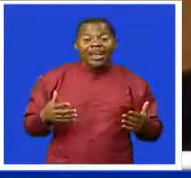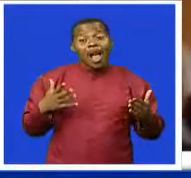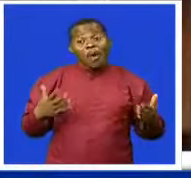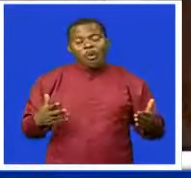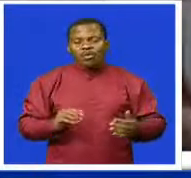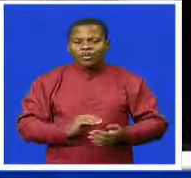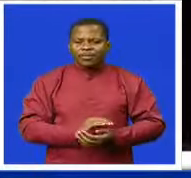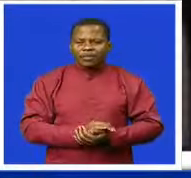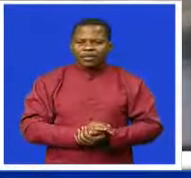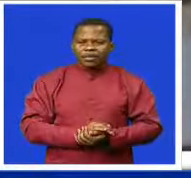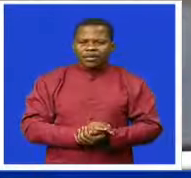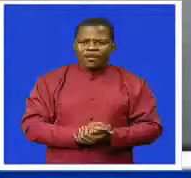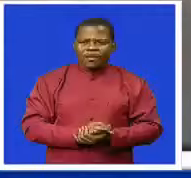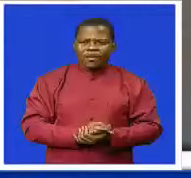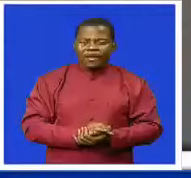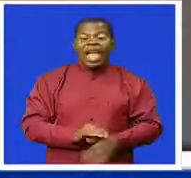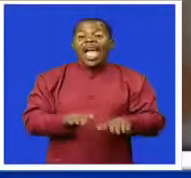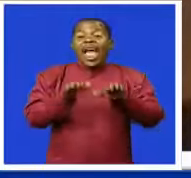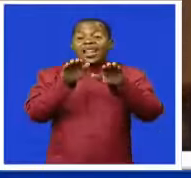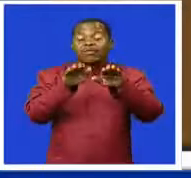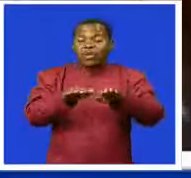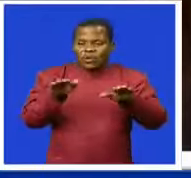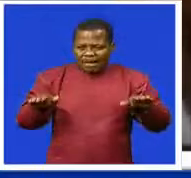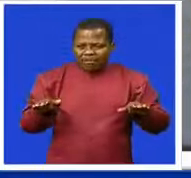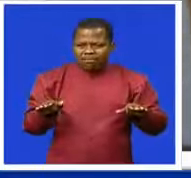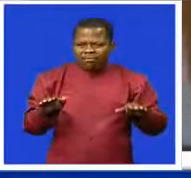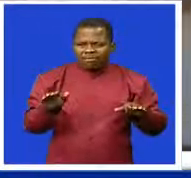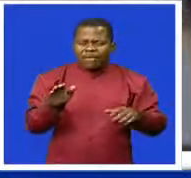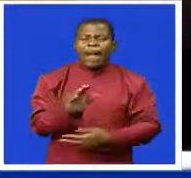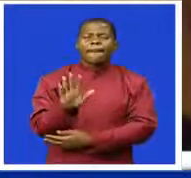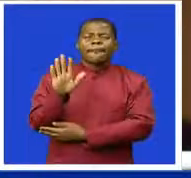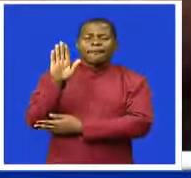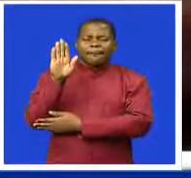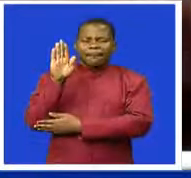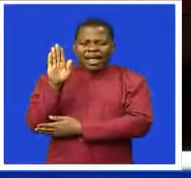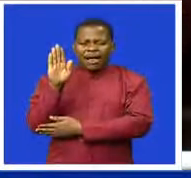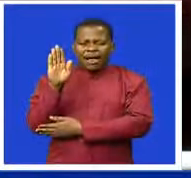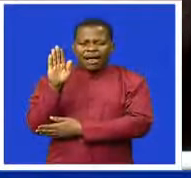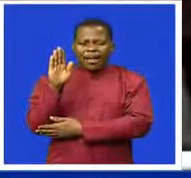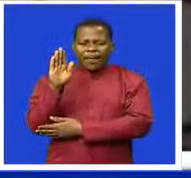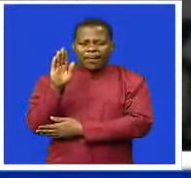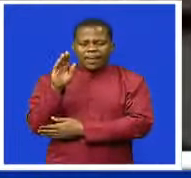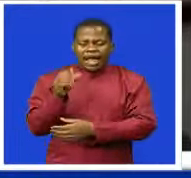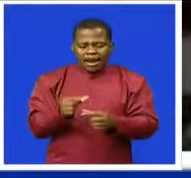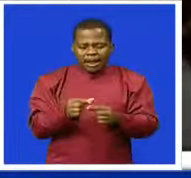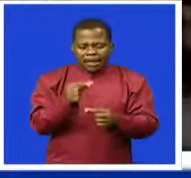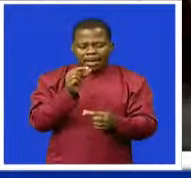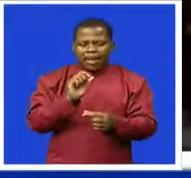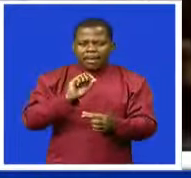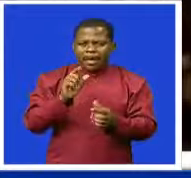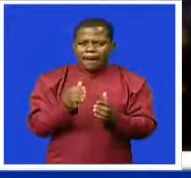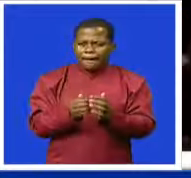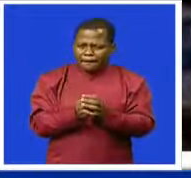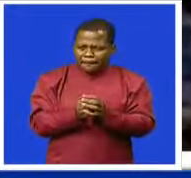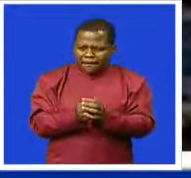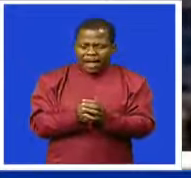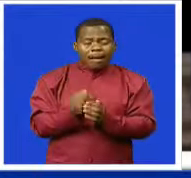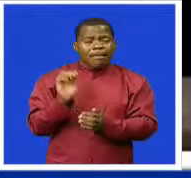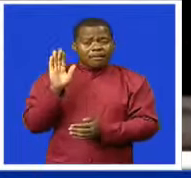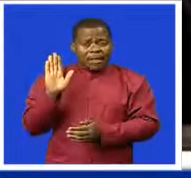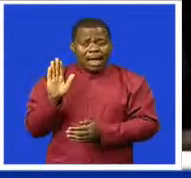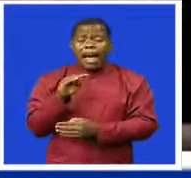tifungo kugcizelela kutinikela kwabo ebunesini njengoba kubita kutinikela kulomsebenzi futhi